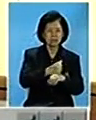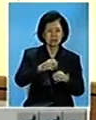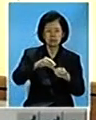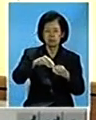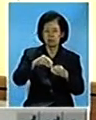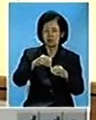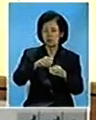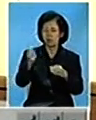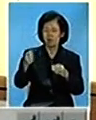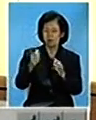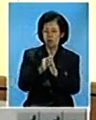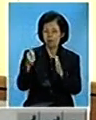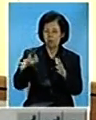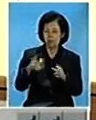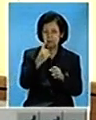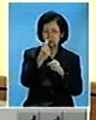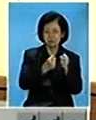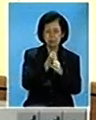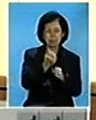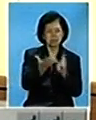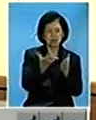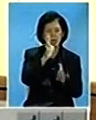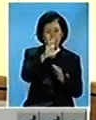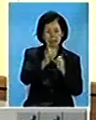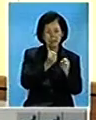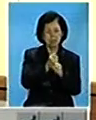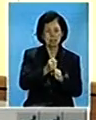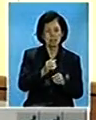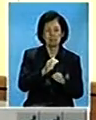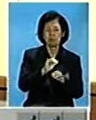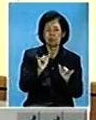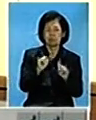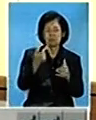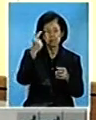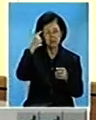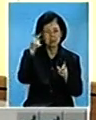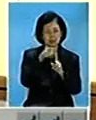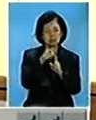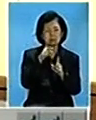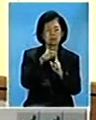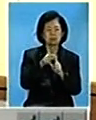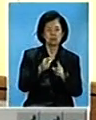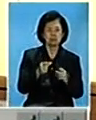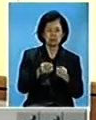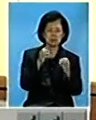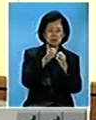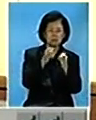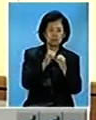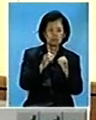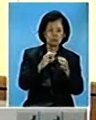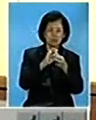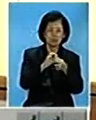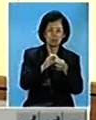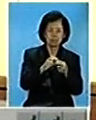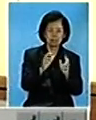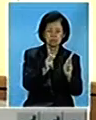1ปีกับ5ปีเนี่ยก็ยังไม่เชื่อถือในความซื่อสัตย์สุจริตของนักการเมืองเลยถ้าเข้าไปยุ่งเกี่ยวกับกิจการที่มีผลประโยชน์ม